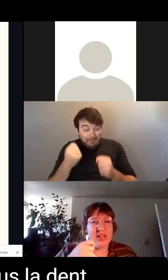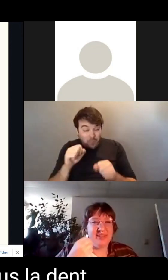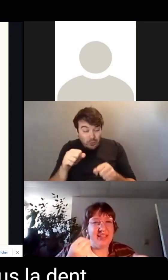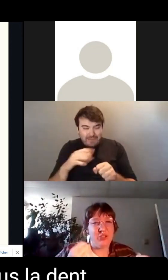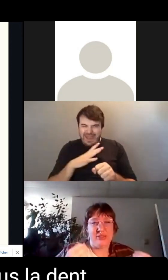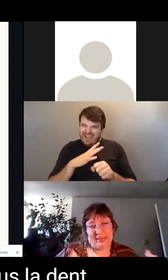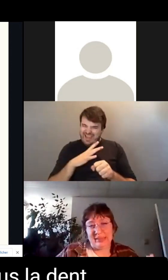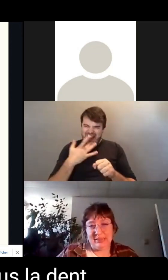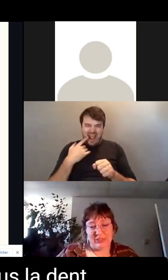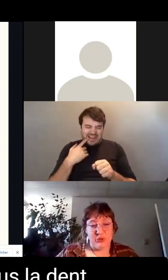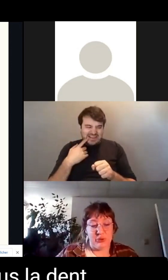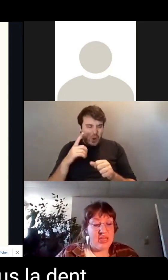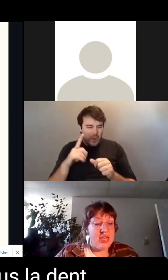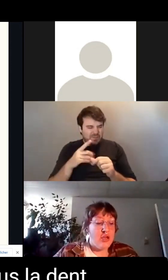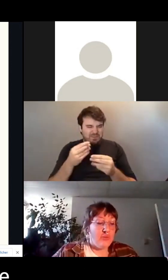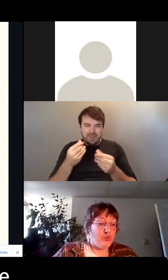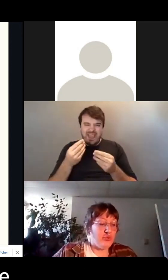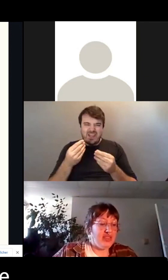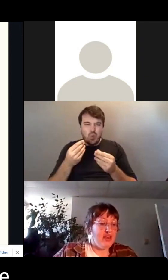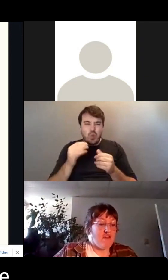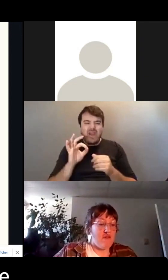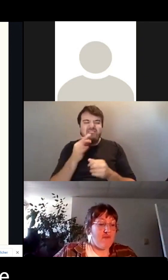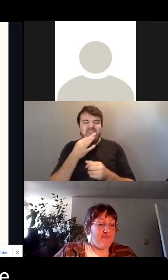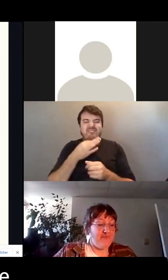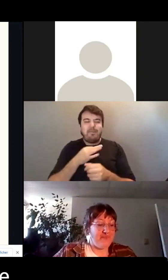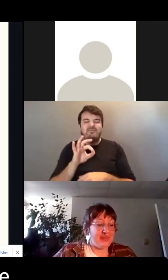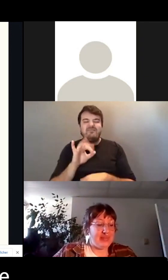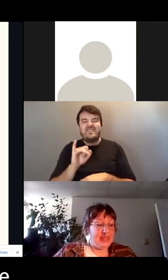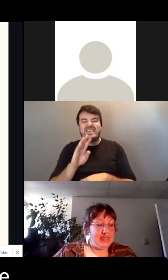Mais sous la dent, il y a une certaine texture. Puis,